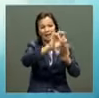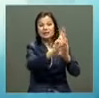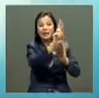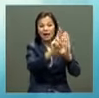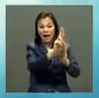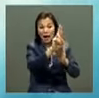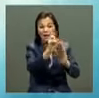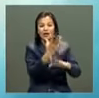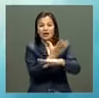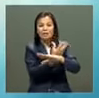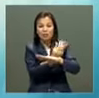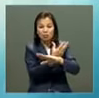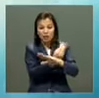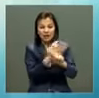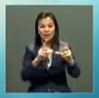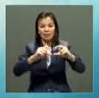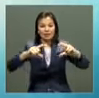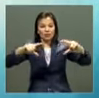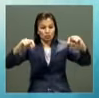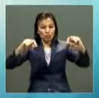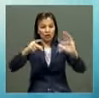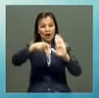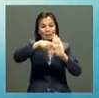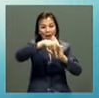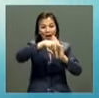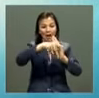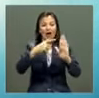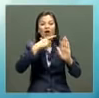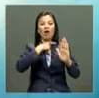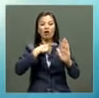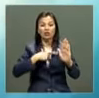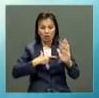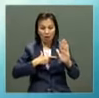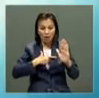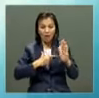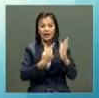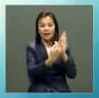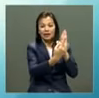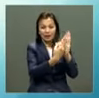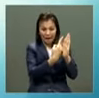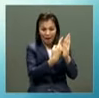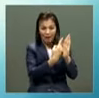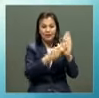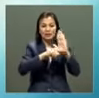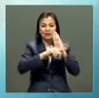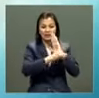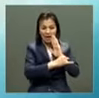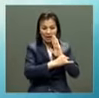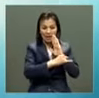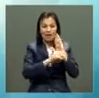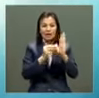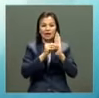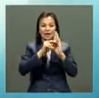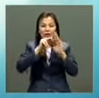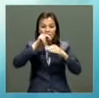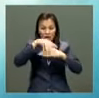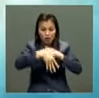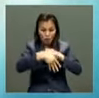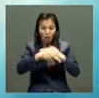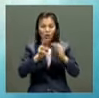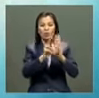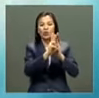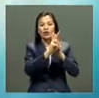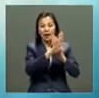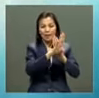เพชรบุรีเพชรบูรณ์แพร่แม่ฮ่องสอนกาญจนบุรีจันทบุรีนครนายกบุรี